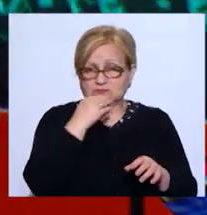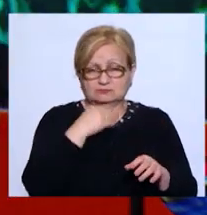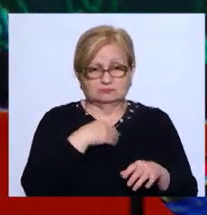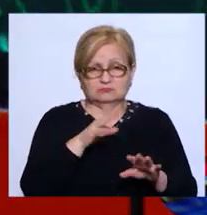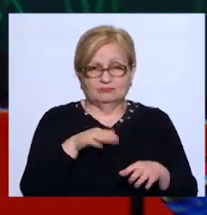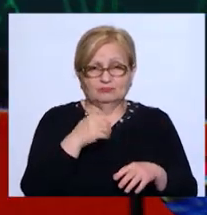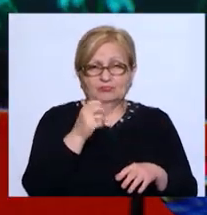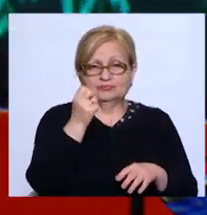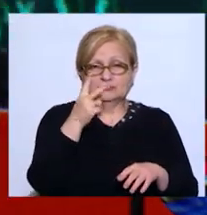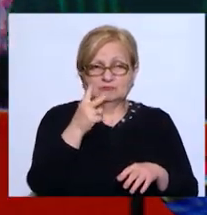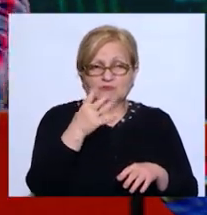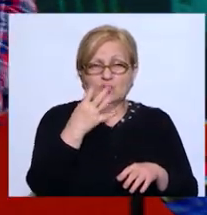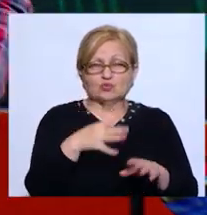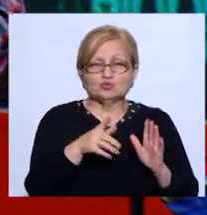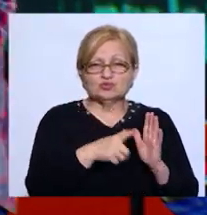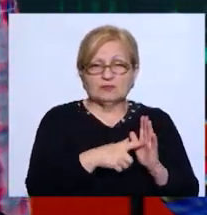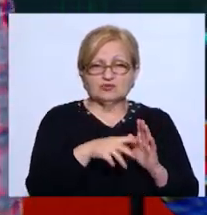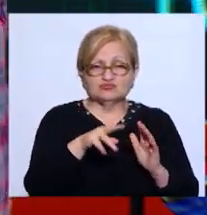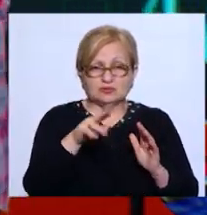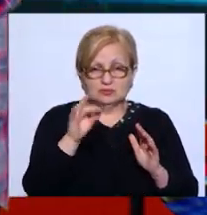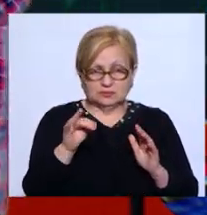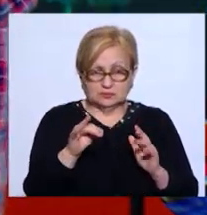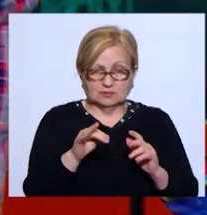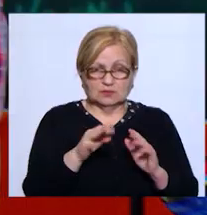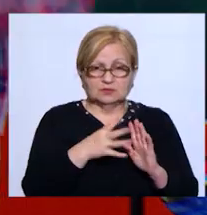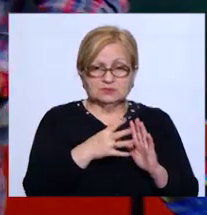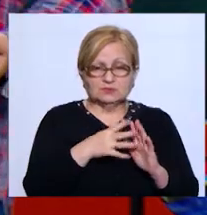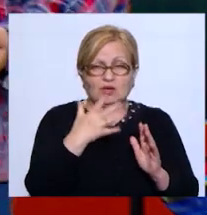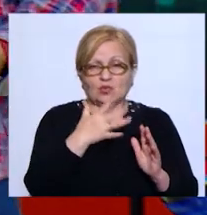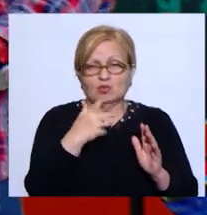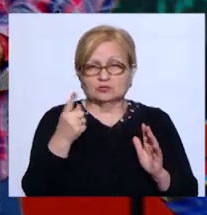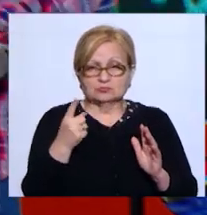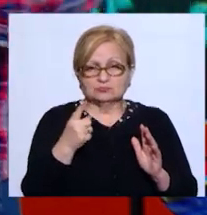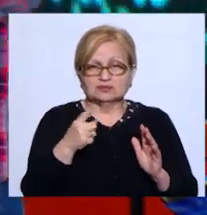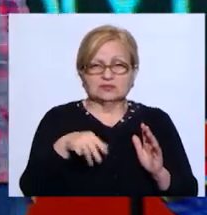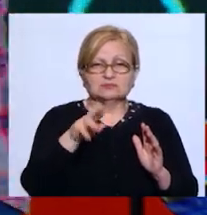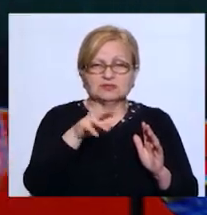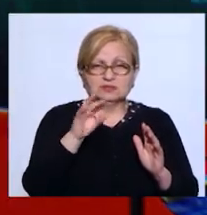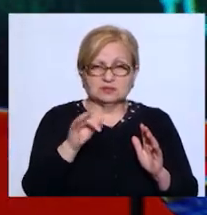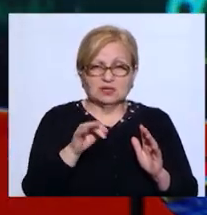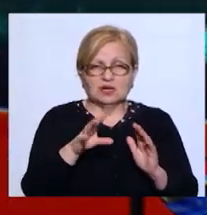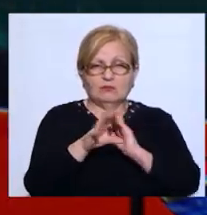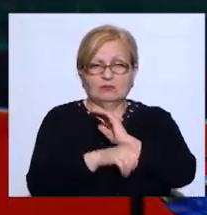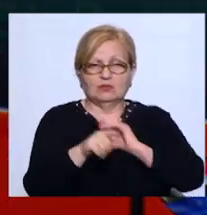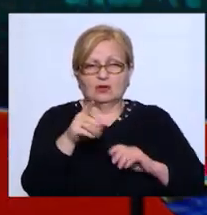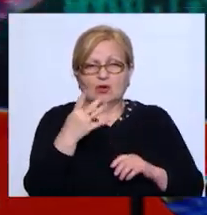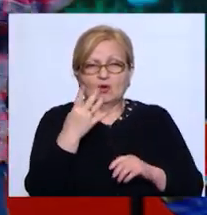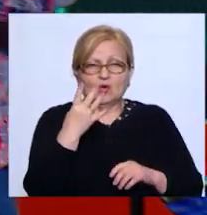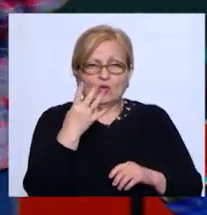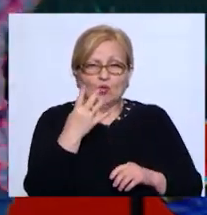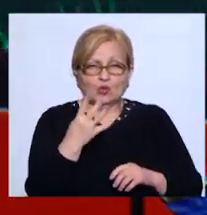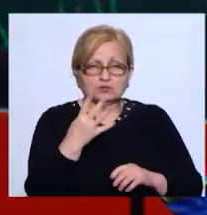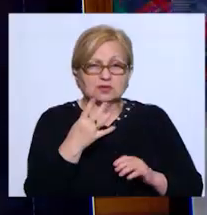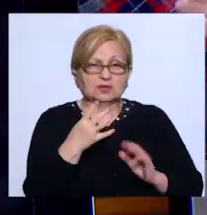მაგალითად 12 57-ები. 9 51-ები. მაგრამ ბოლოში აი მივედით